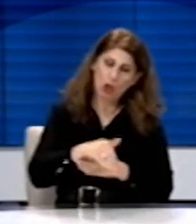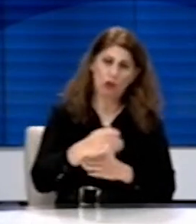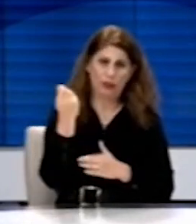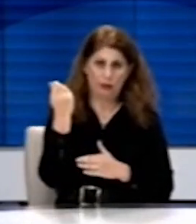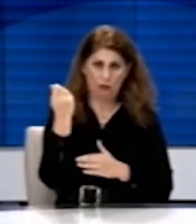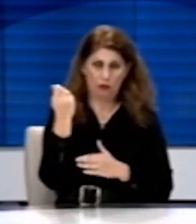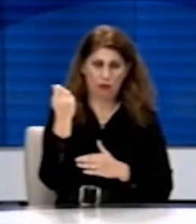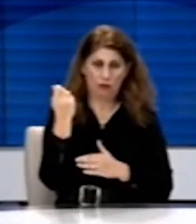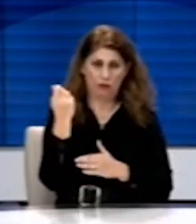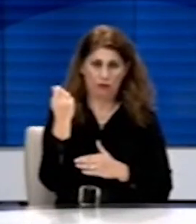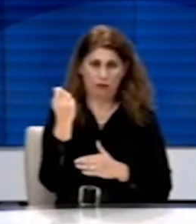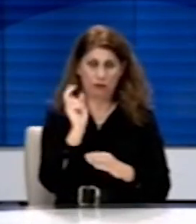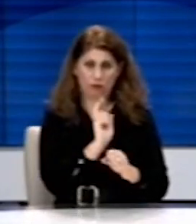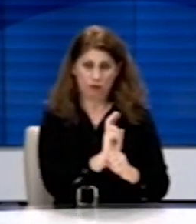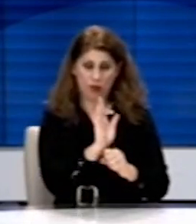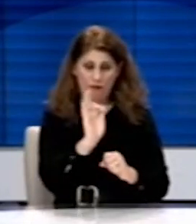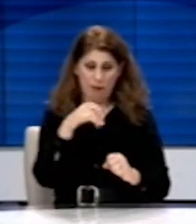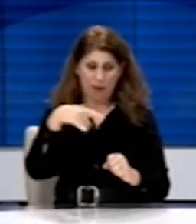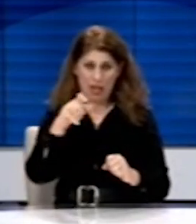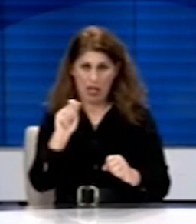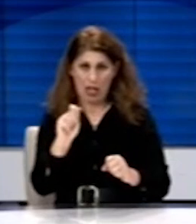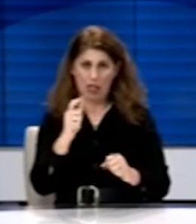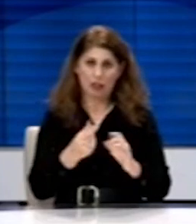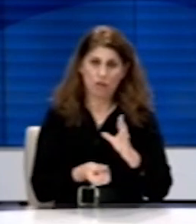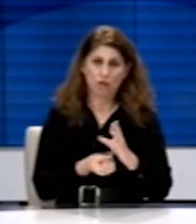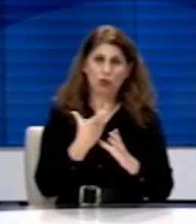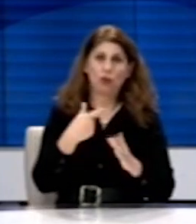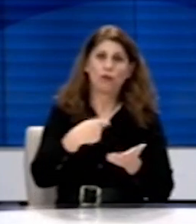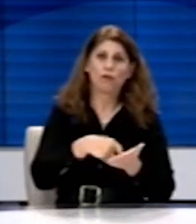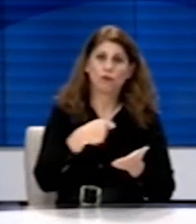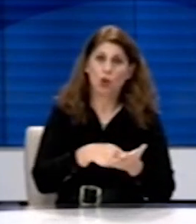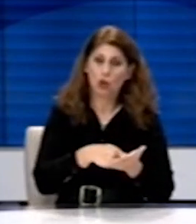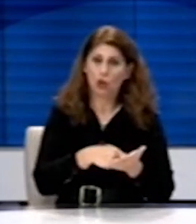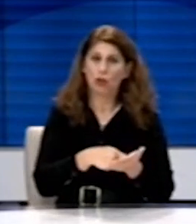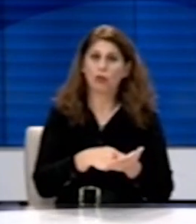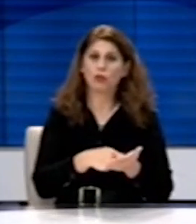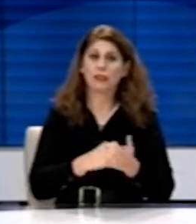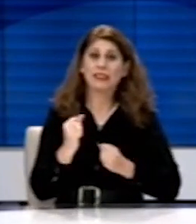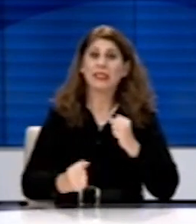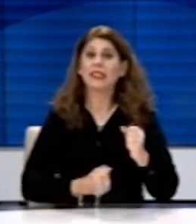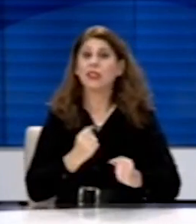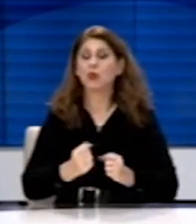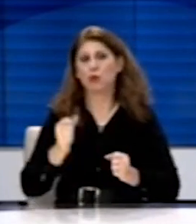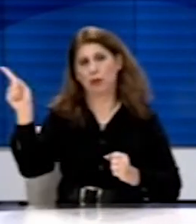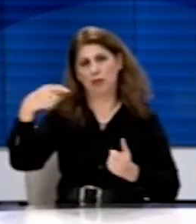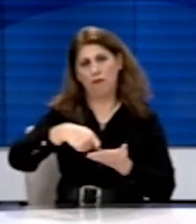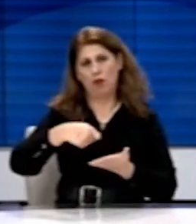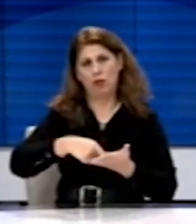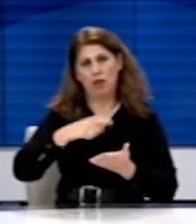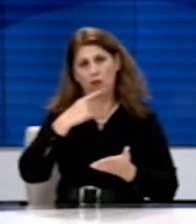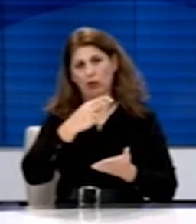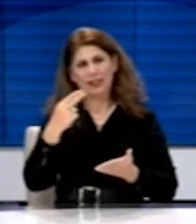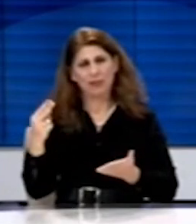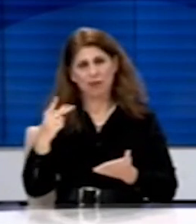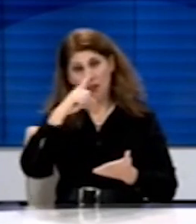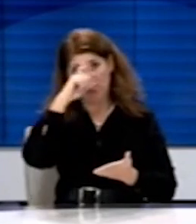τιμών, παραμονή του ΦΠΑ και νέους φορολογικούς κυνηγούς από την εφορία. Όπερ